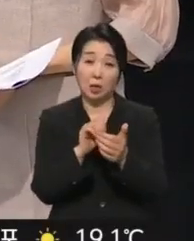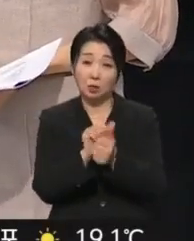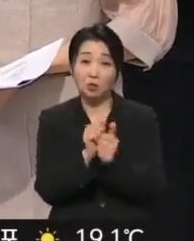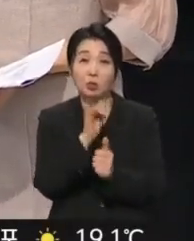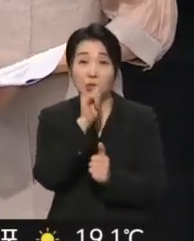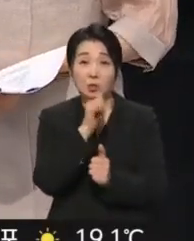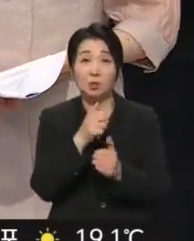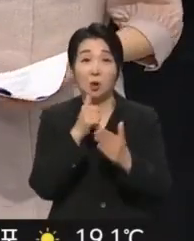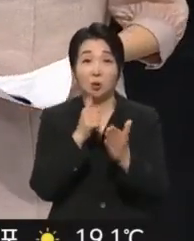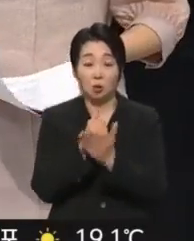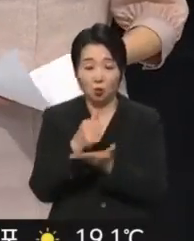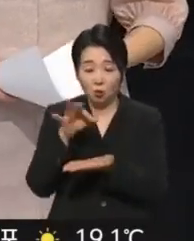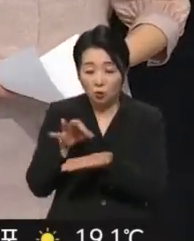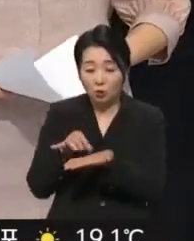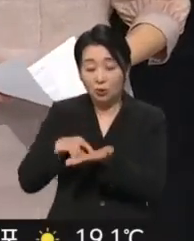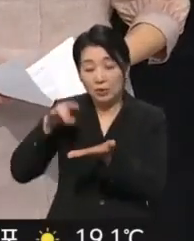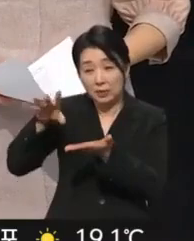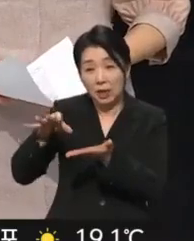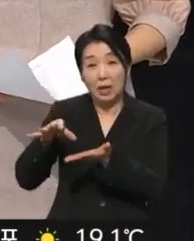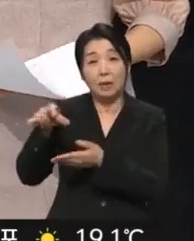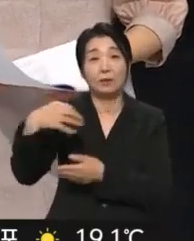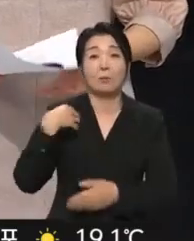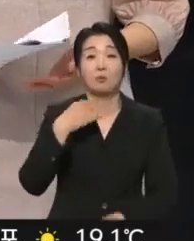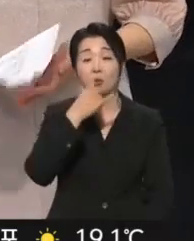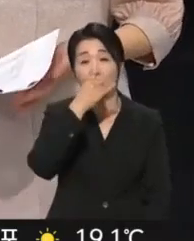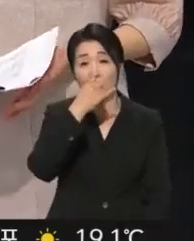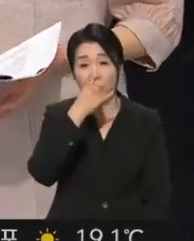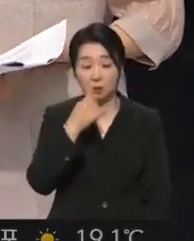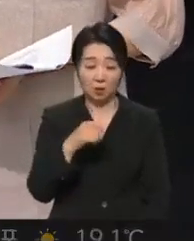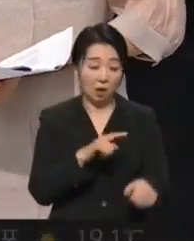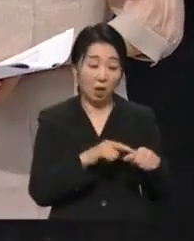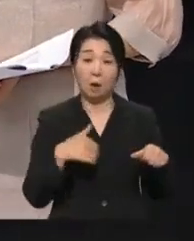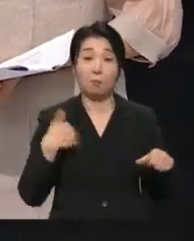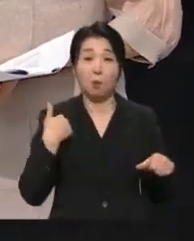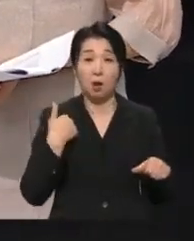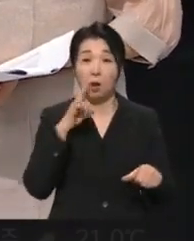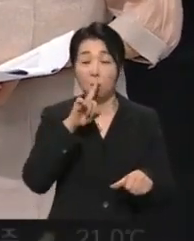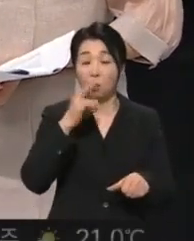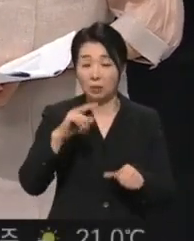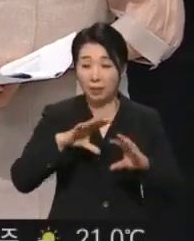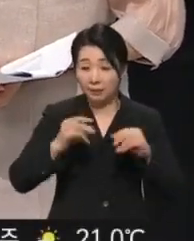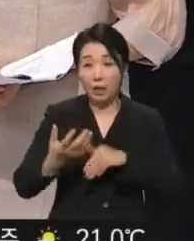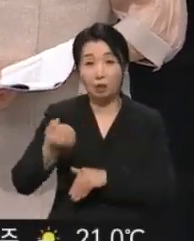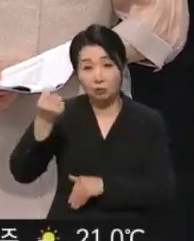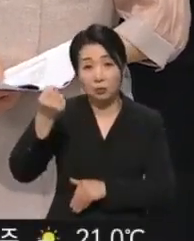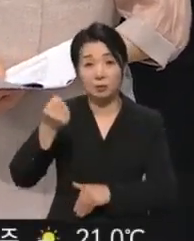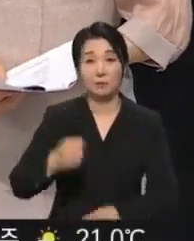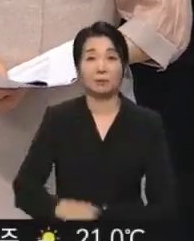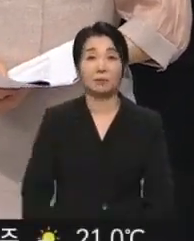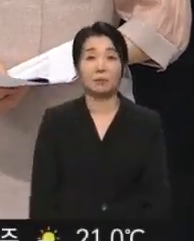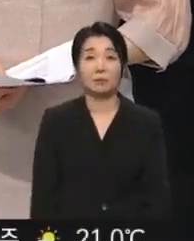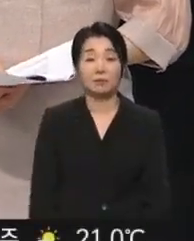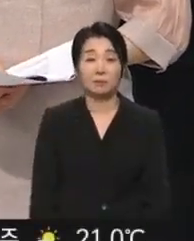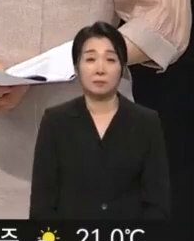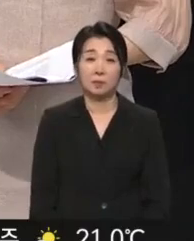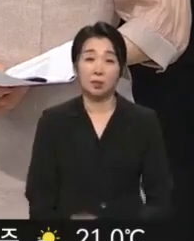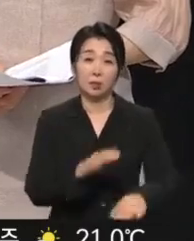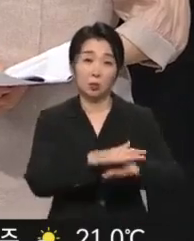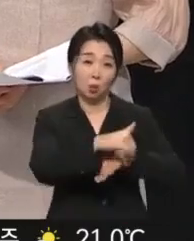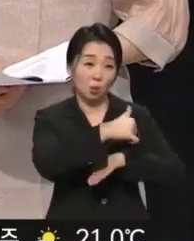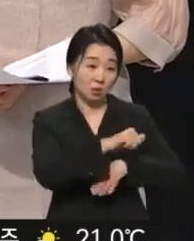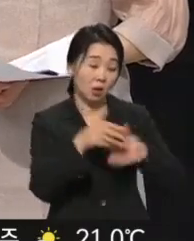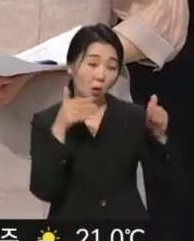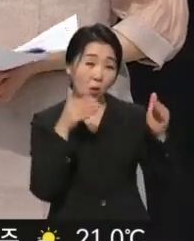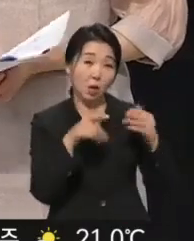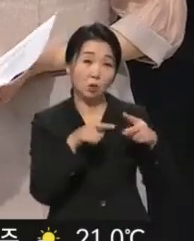납부 의무가 주어진 겁니다. 당사자인 전 씨도 모르게 오산 땅의 소유주가 되어 있었던 건데요. 이런 전우원 씨를 향해